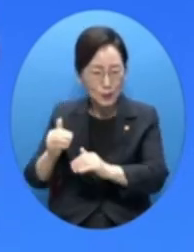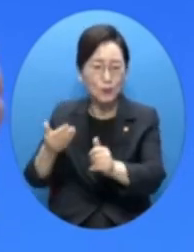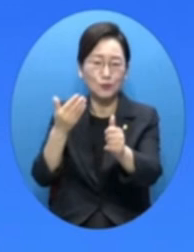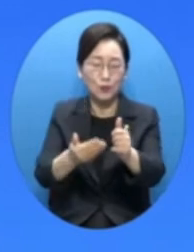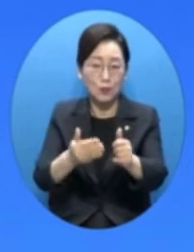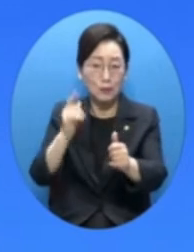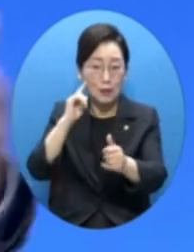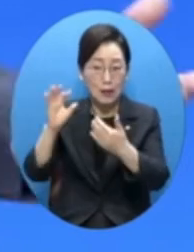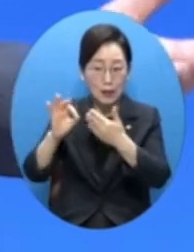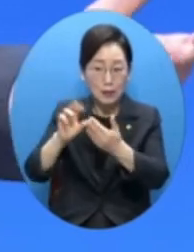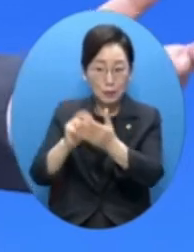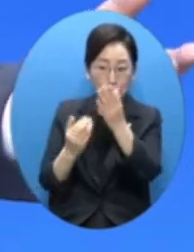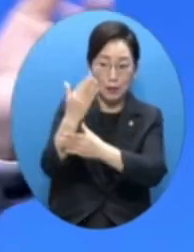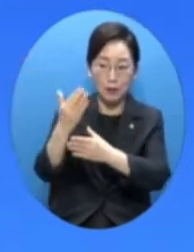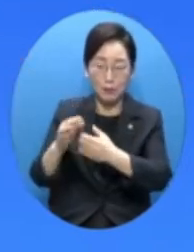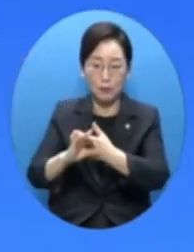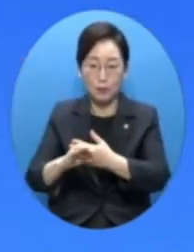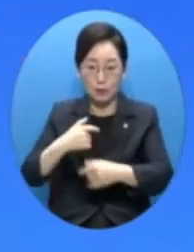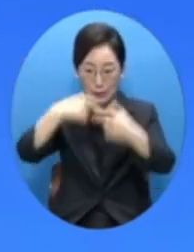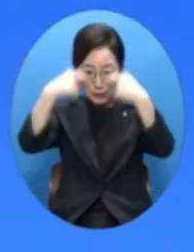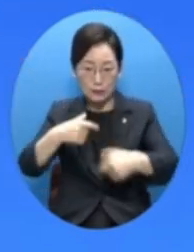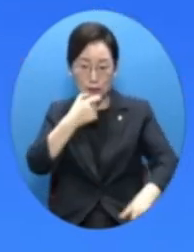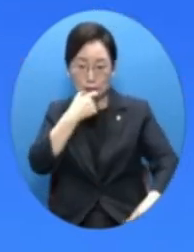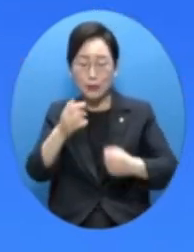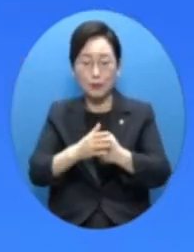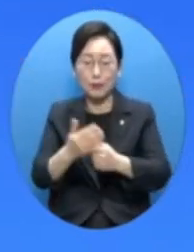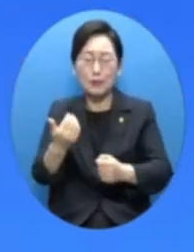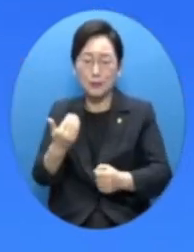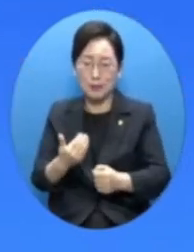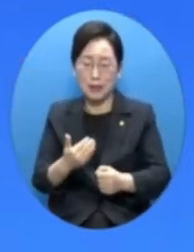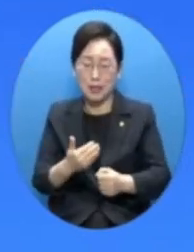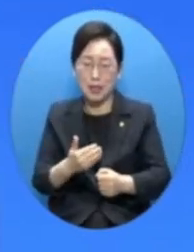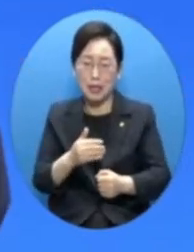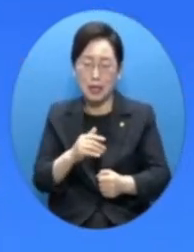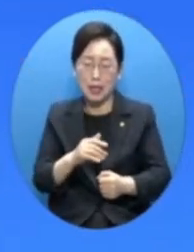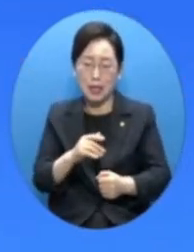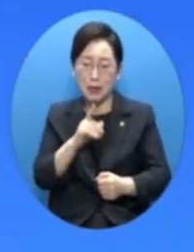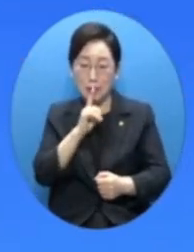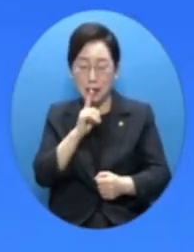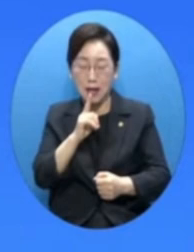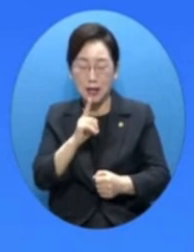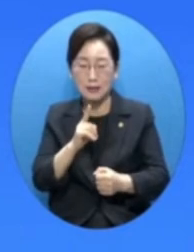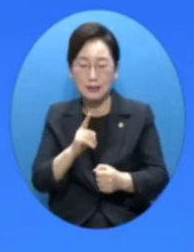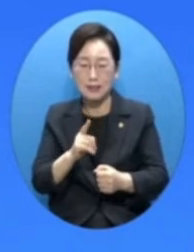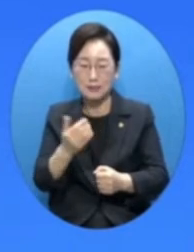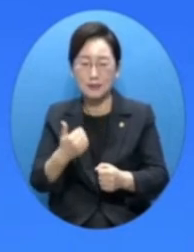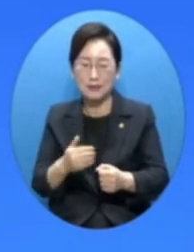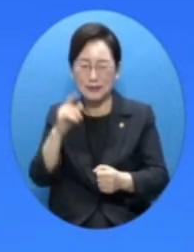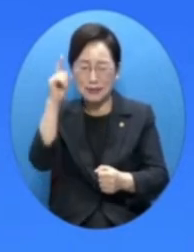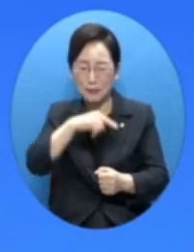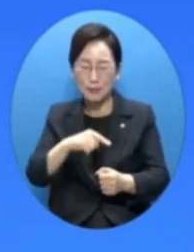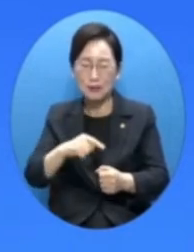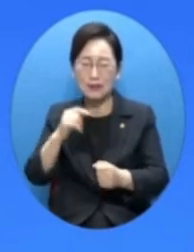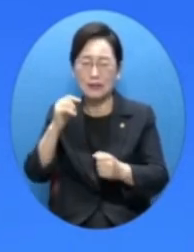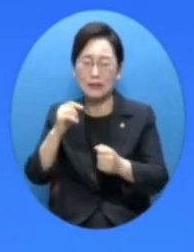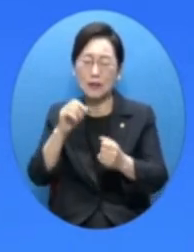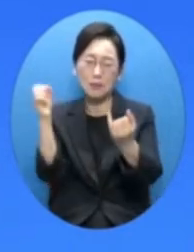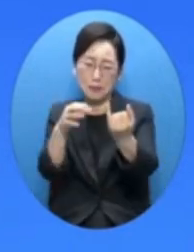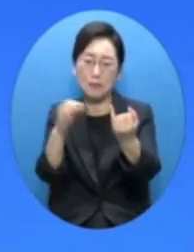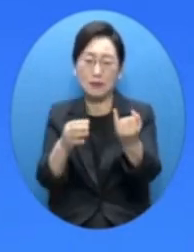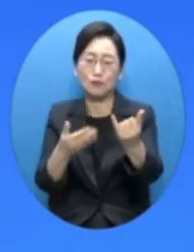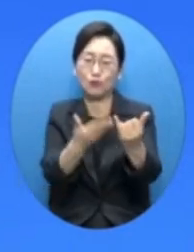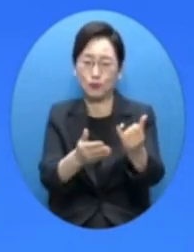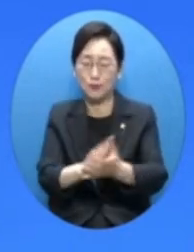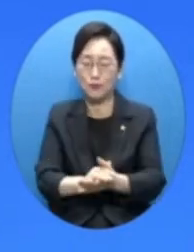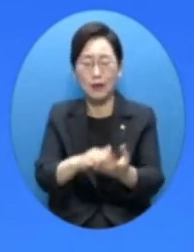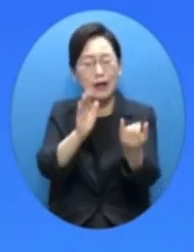일이 생기면 내가 그때 말했지 않습니까? 이렇게 책임지려고 그런지 몰라도 죄송합니다. 의사 선생님들한테는 뭐라고 말했냐면